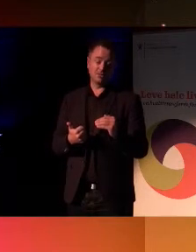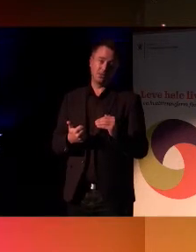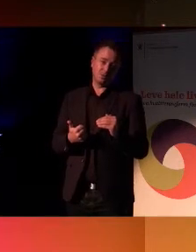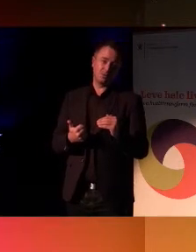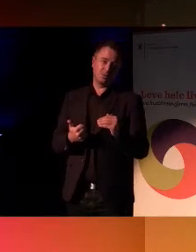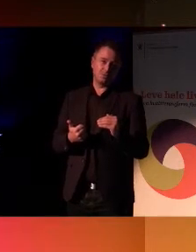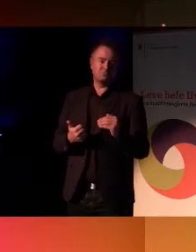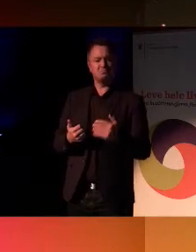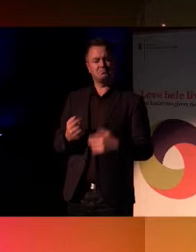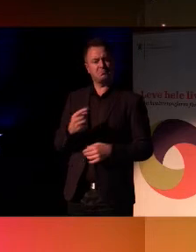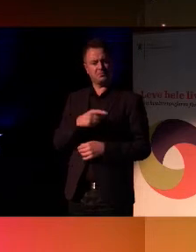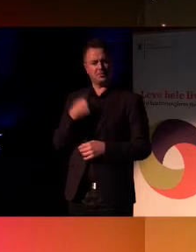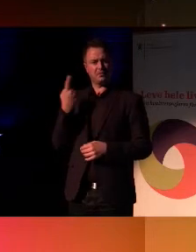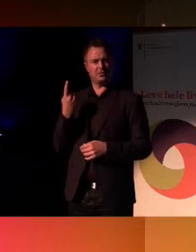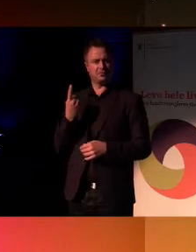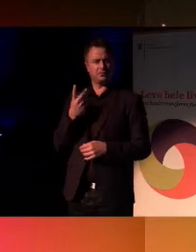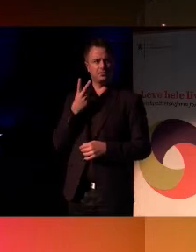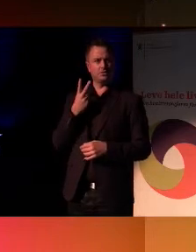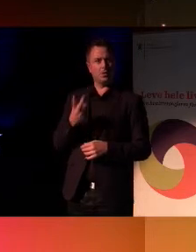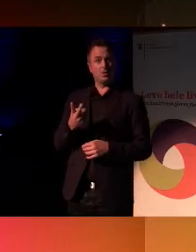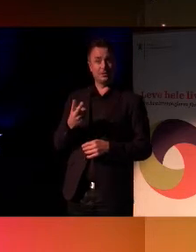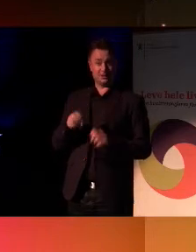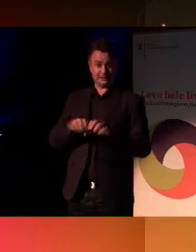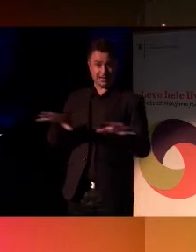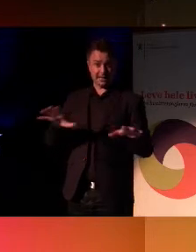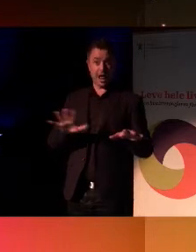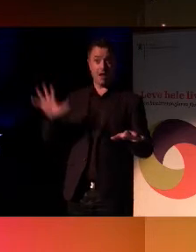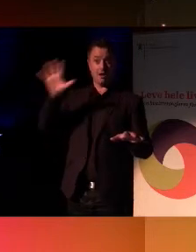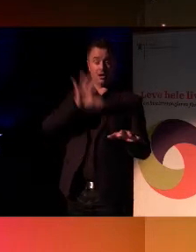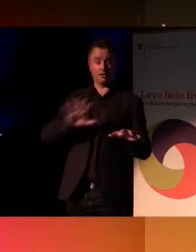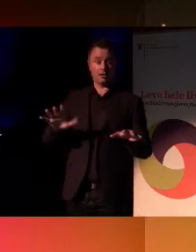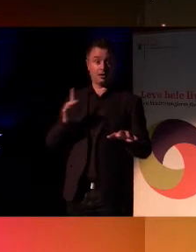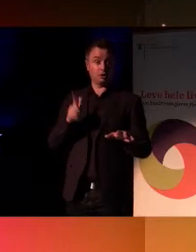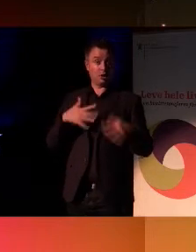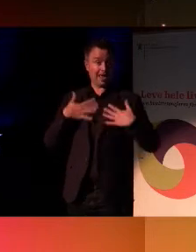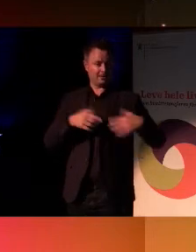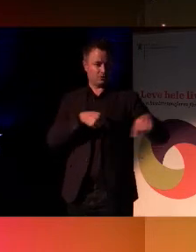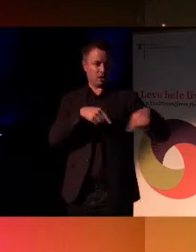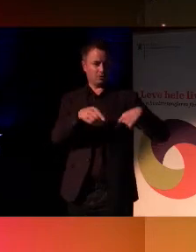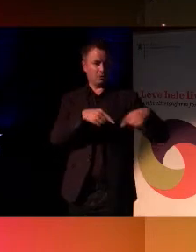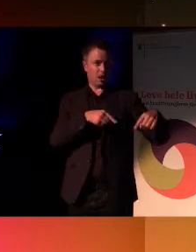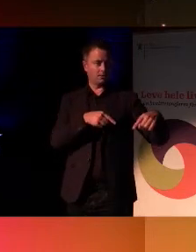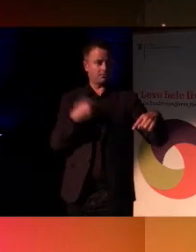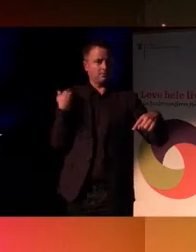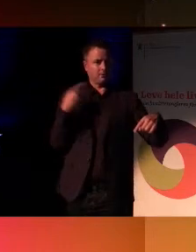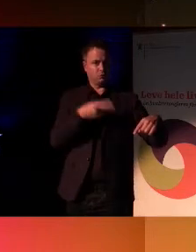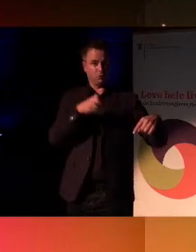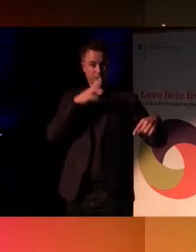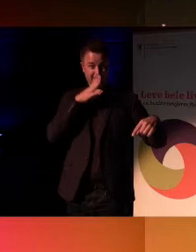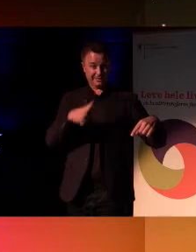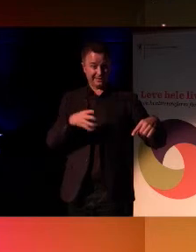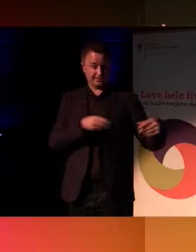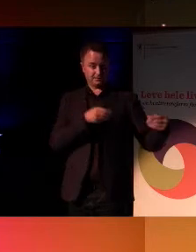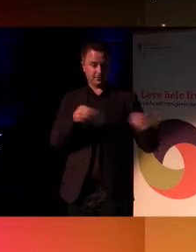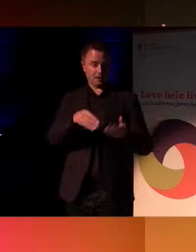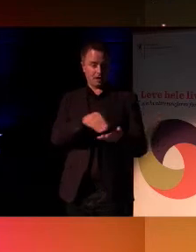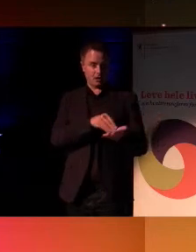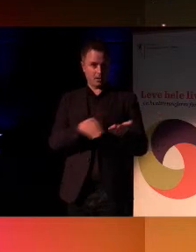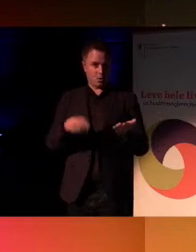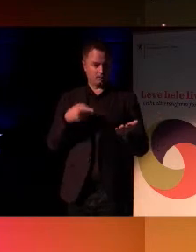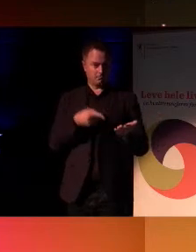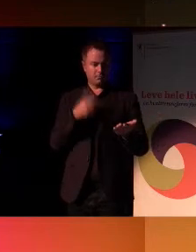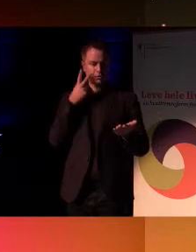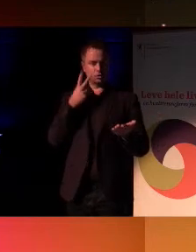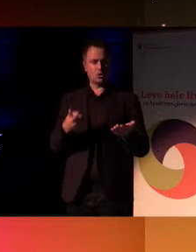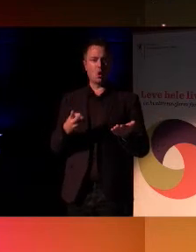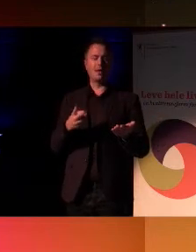Og dette var noe som også var kjent fra landet for øvrig. Dette er en rapport fra Helsedirektoratet fra 2009, der en så på aldersfordelingen på DPS-ene generelt,